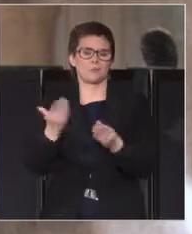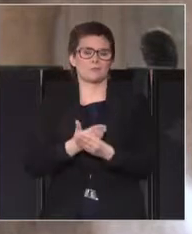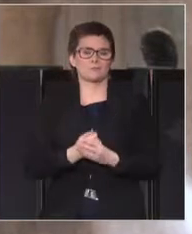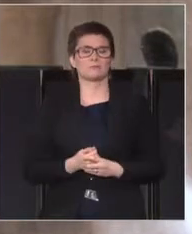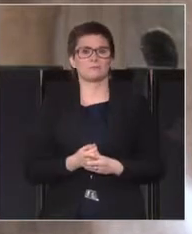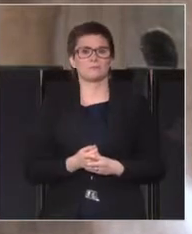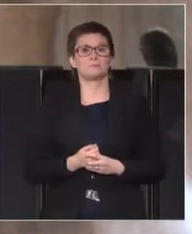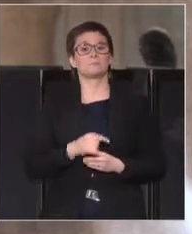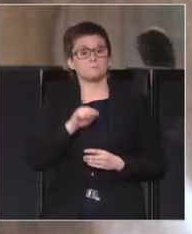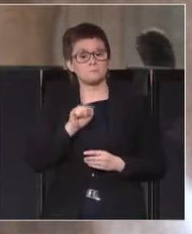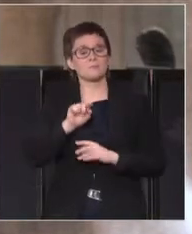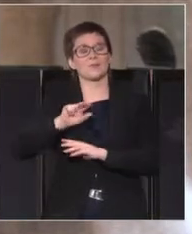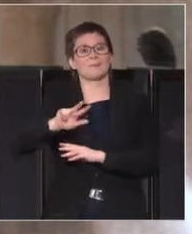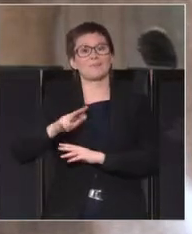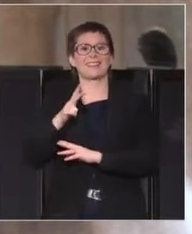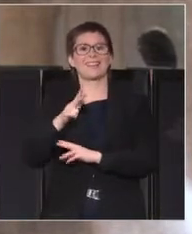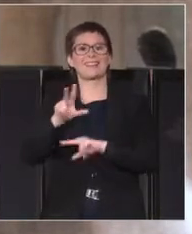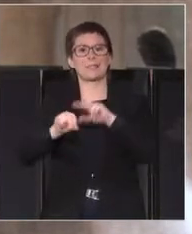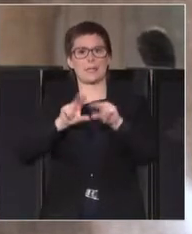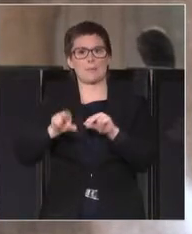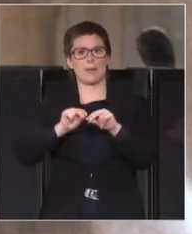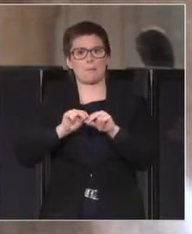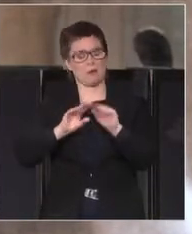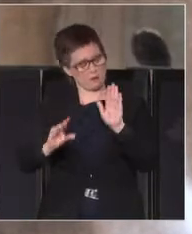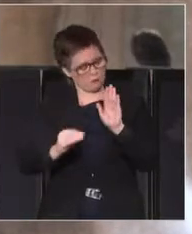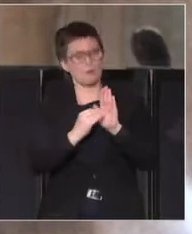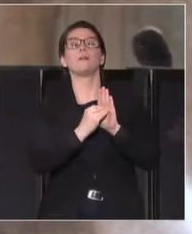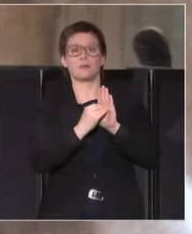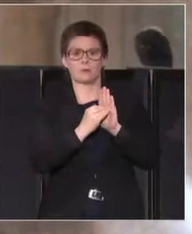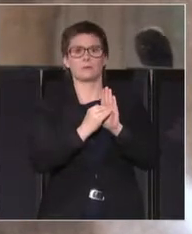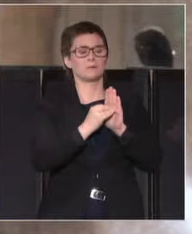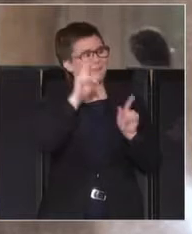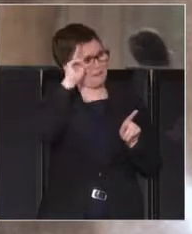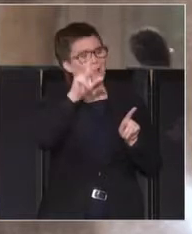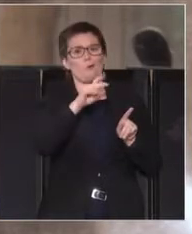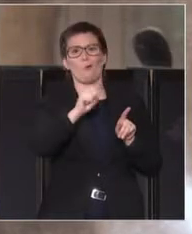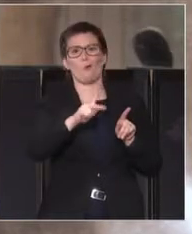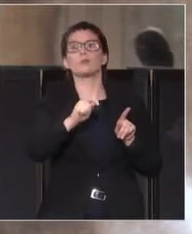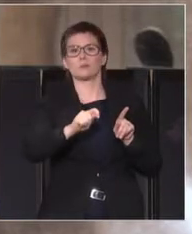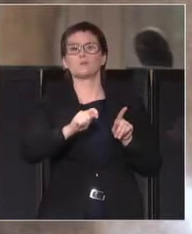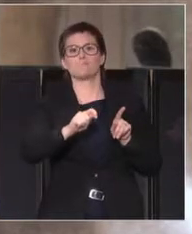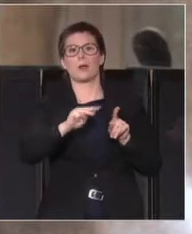das am 3. September 1944 seinen Zugang vermerkt hatte.